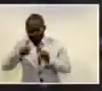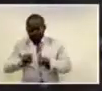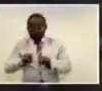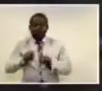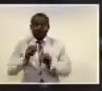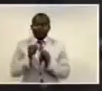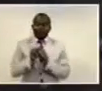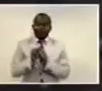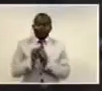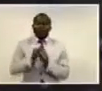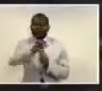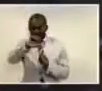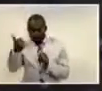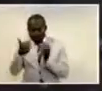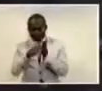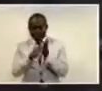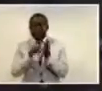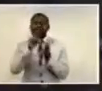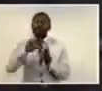niba